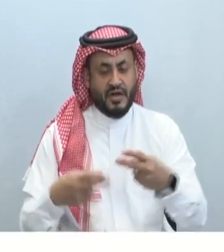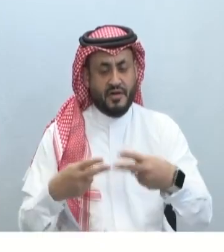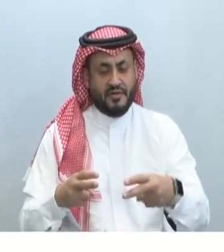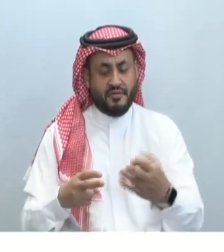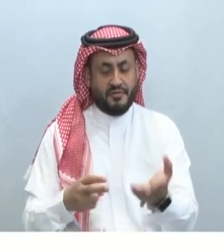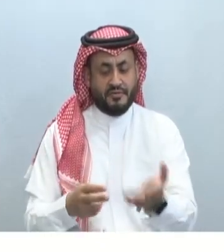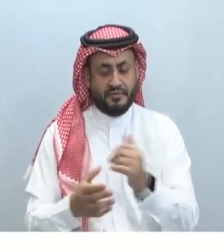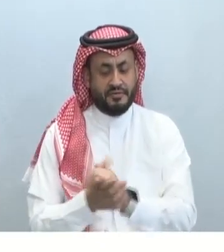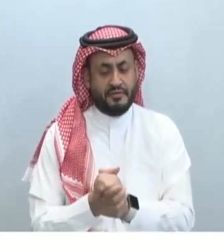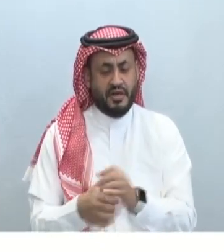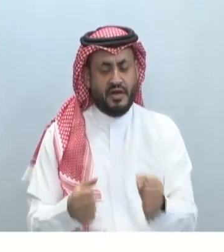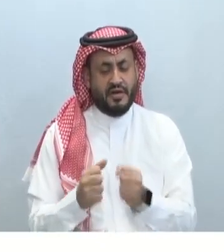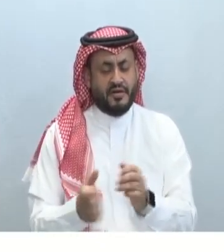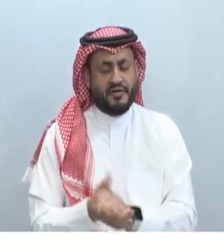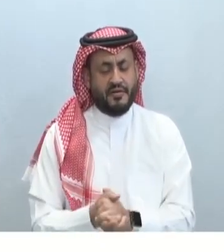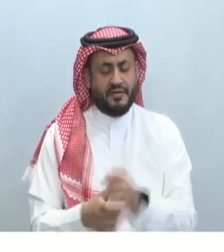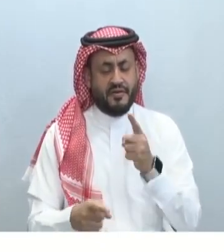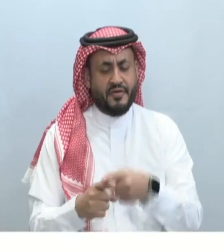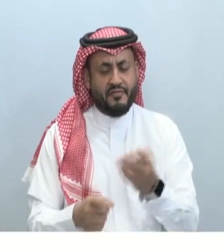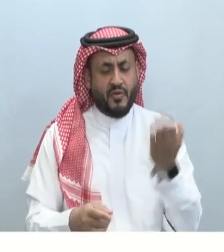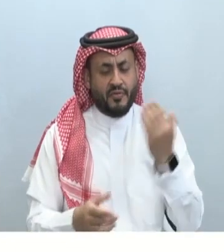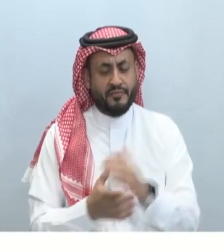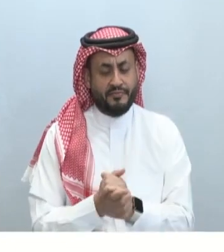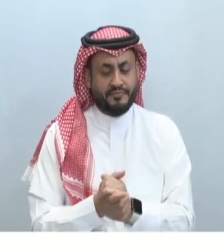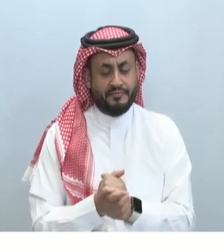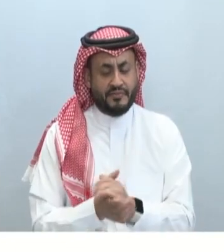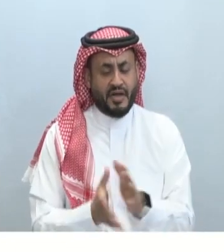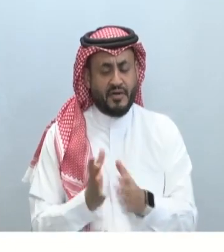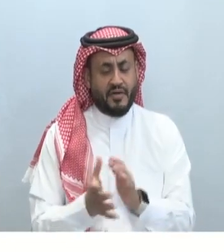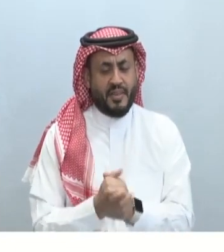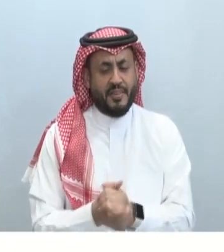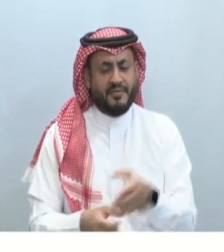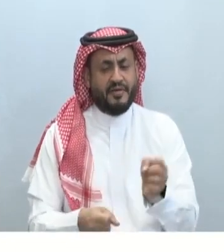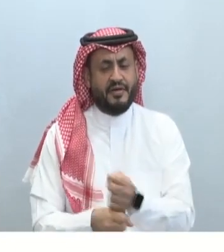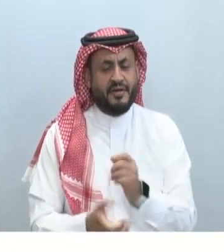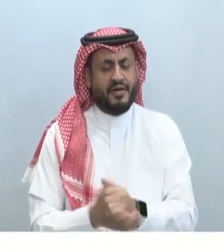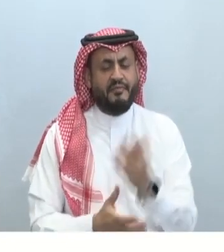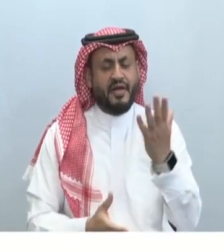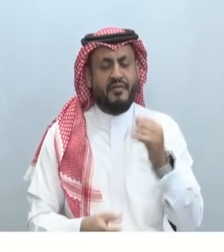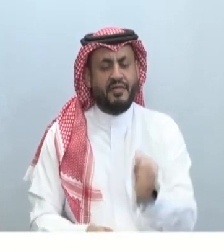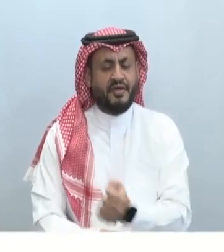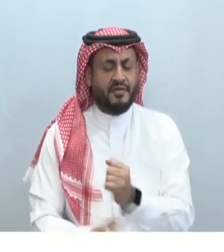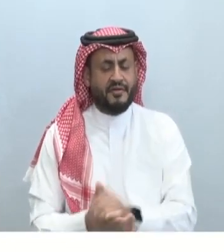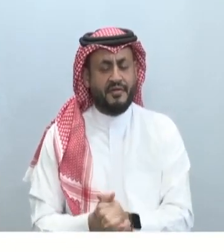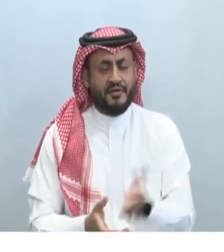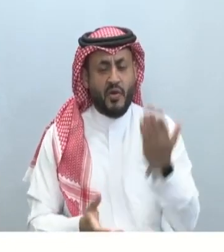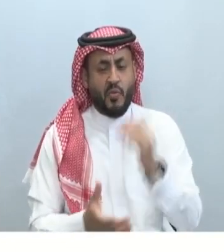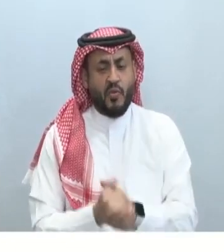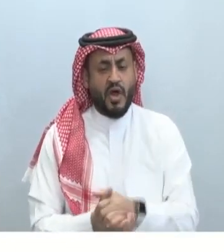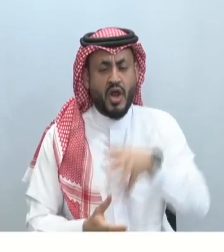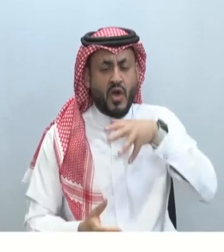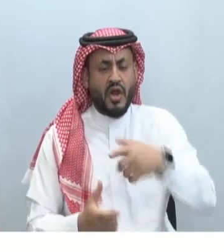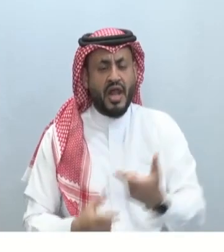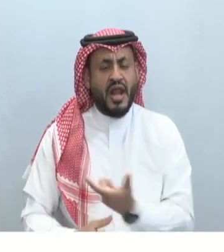ستكون بمراجعه يسيره للدرس السابق تحدثنا عن ال اليدوي وقلنا بان الانبياء عليهم